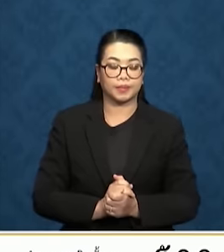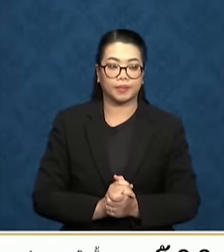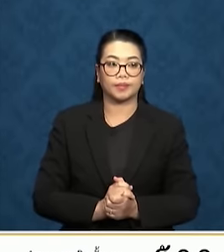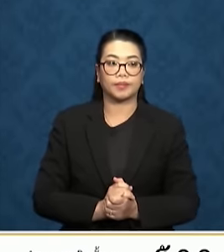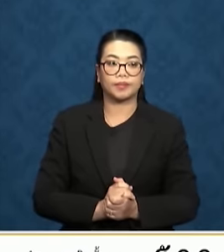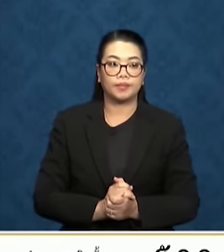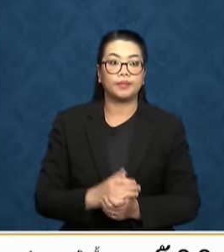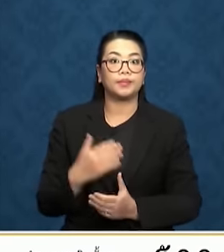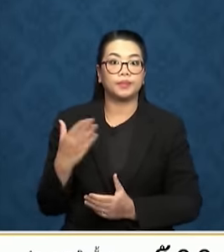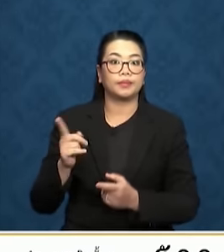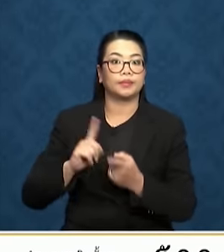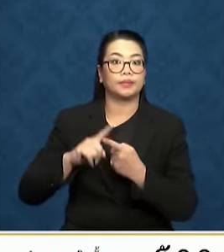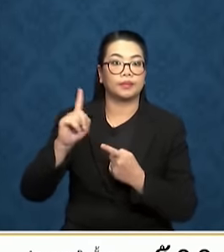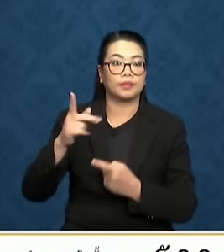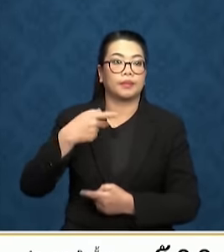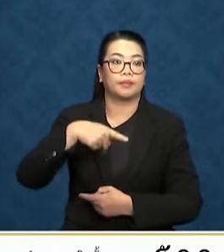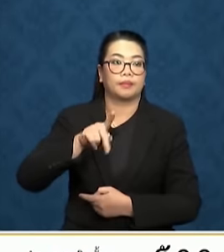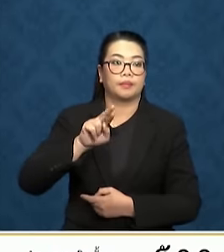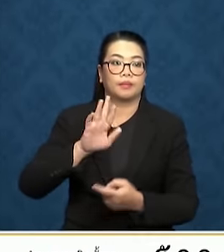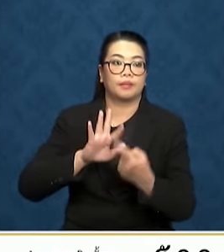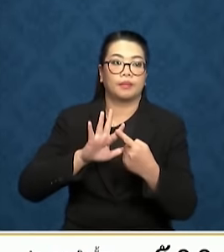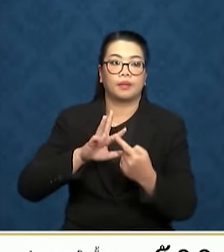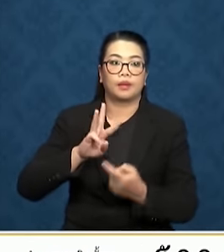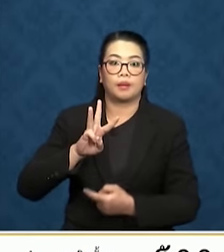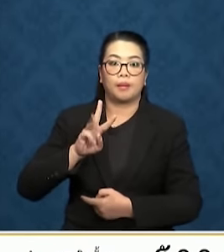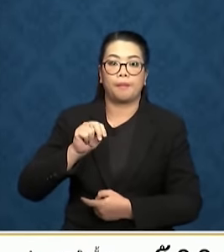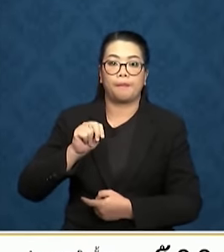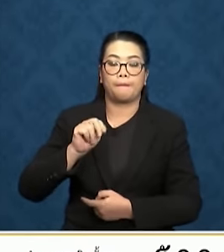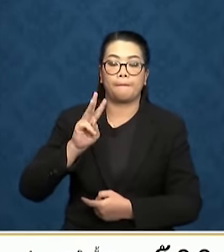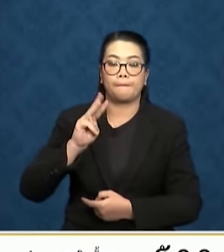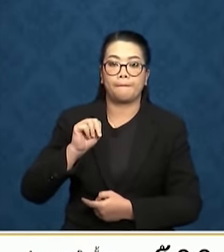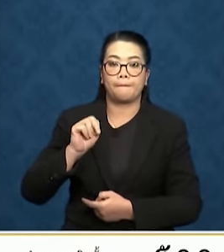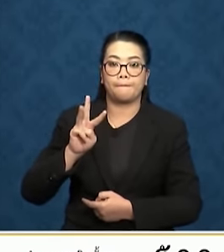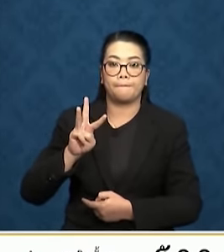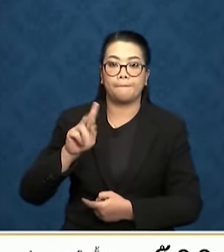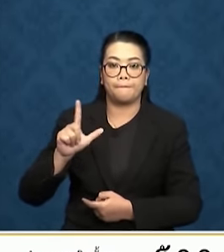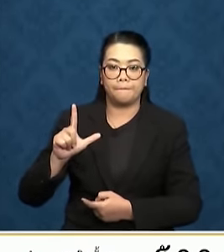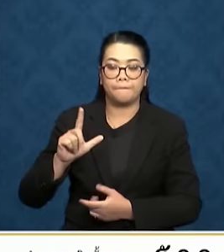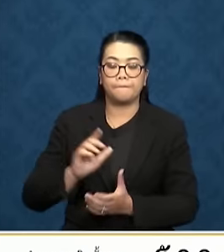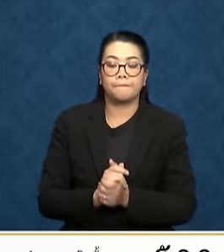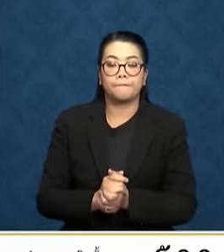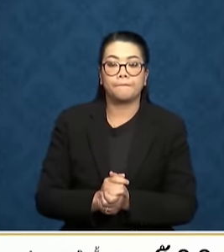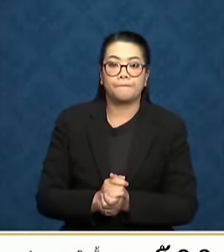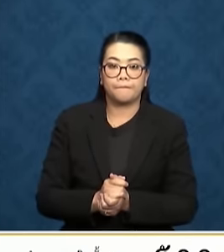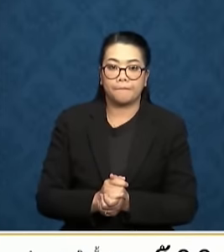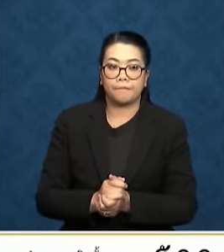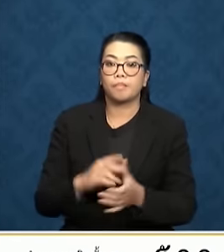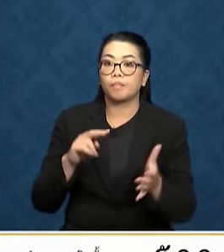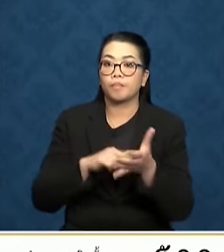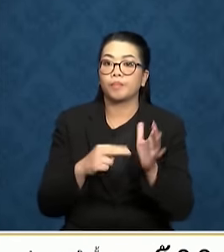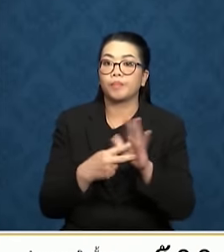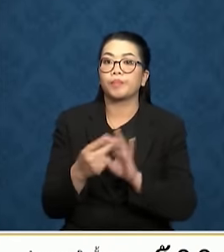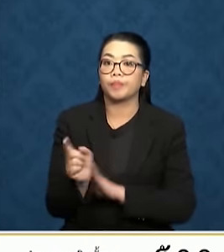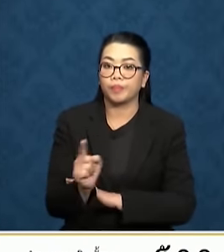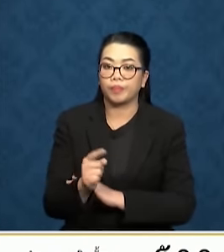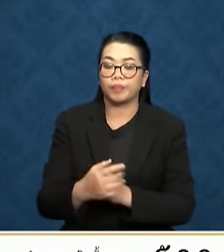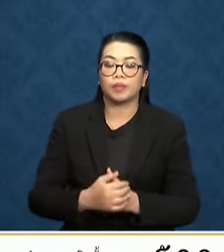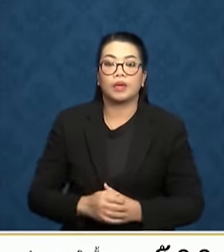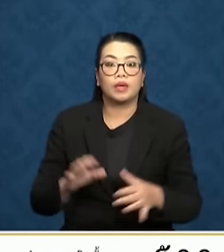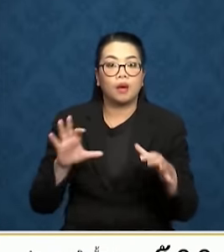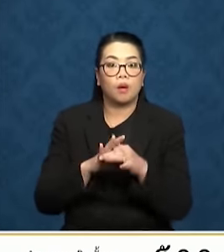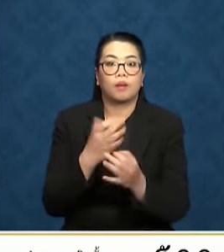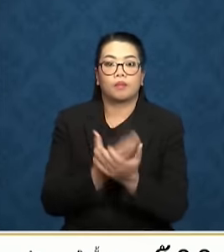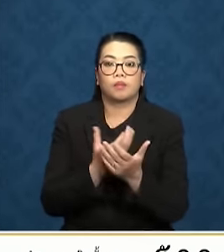ประมวลสิ่งที่พี่น้องประชาชนที่กำลังดูอยู่ทางบ้านควรที่จะเข้าใจเกี่ยวกับงบ